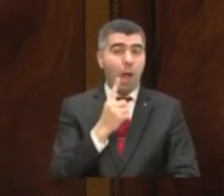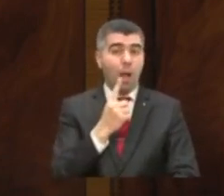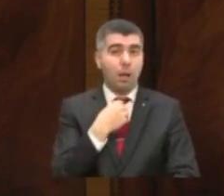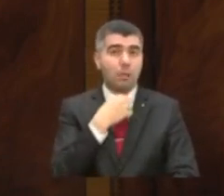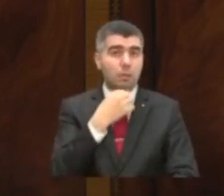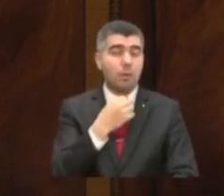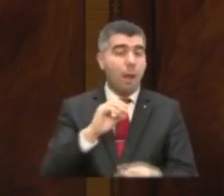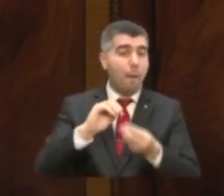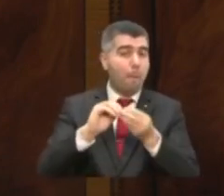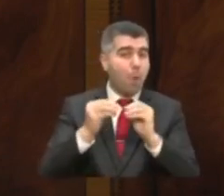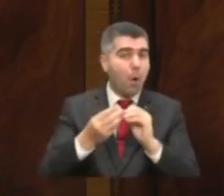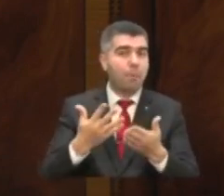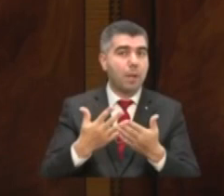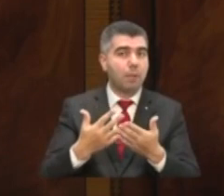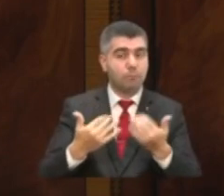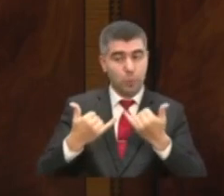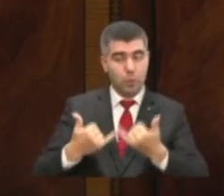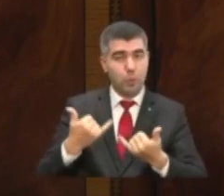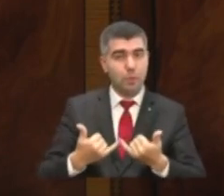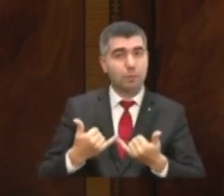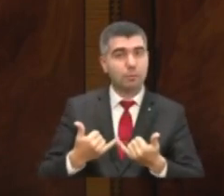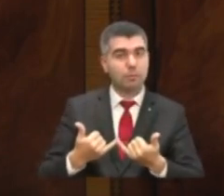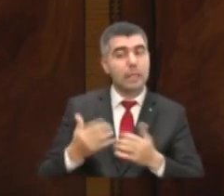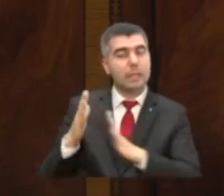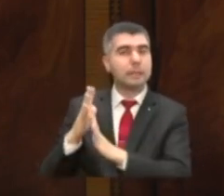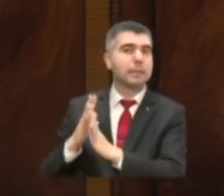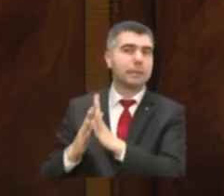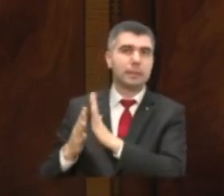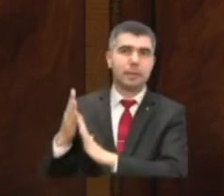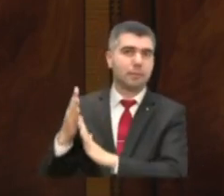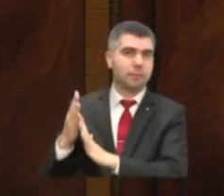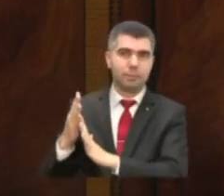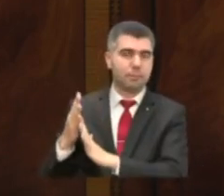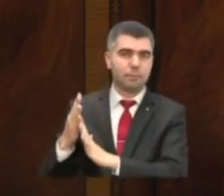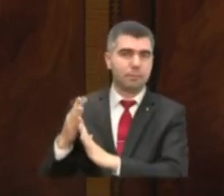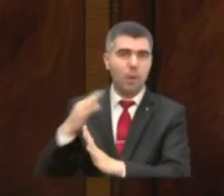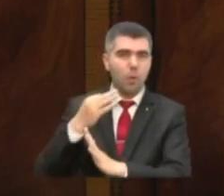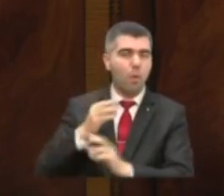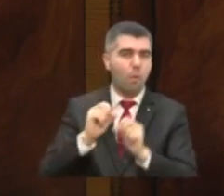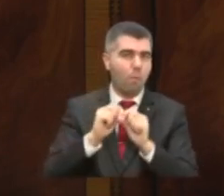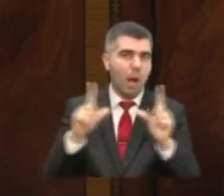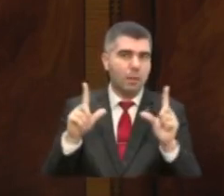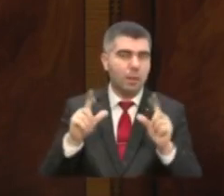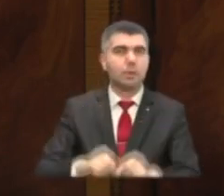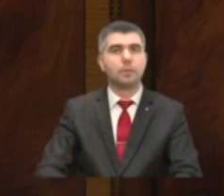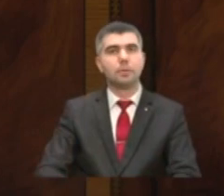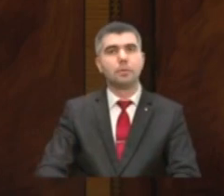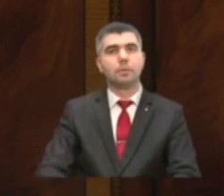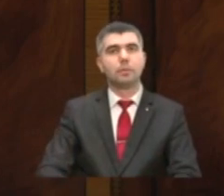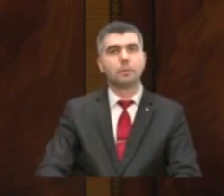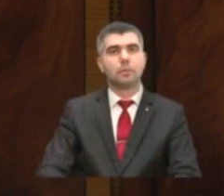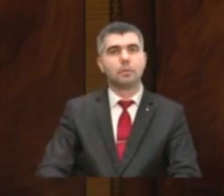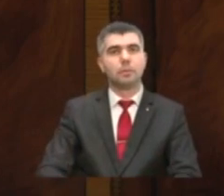راه الاختلالات ديال اليوم راه جات من البارح، ما خصناش نغطيو الشمس بالغربال، جات من